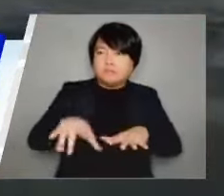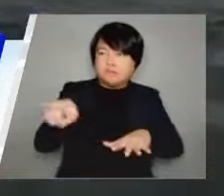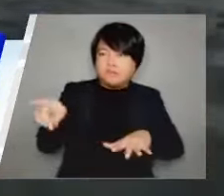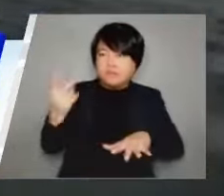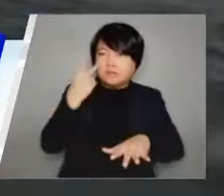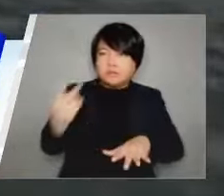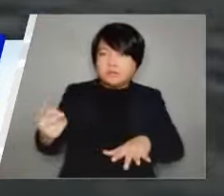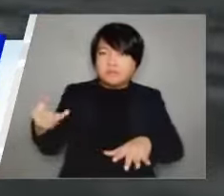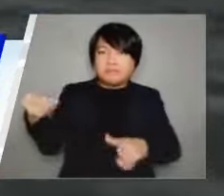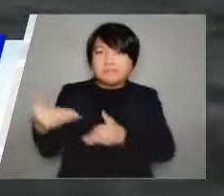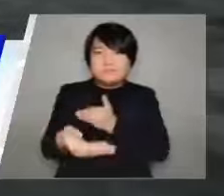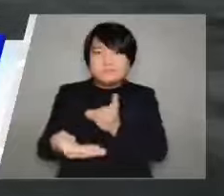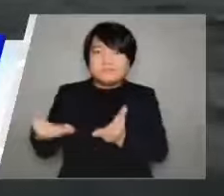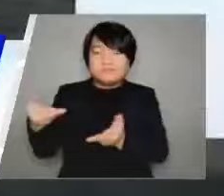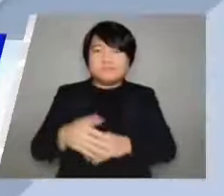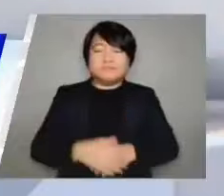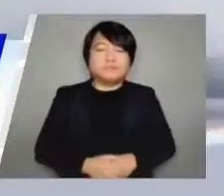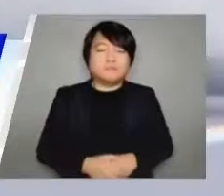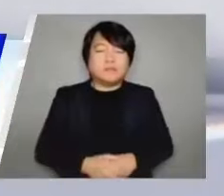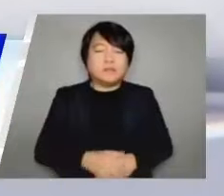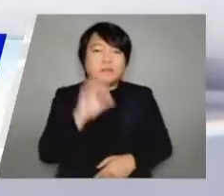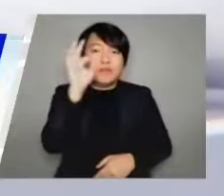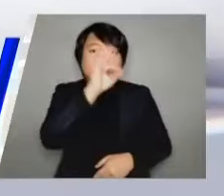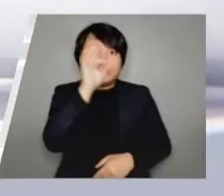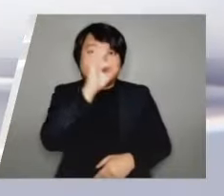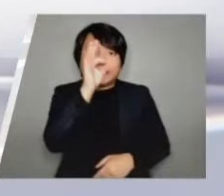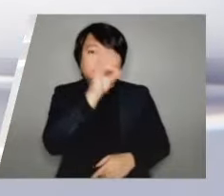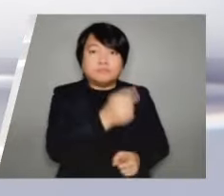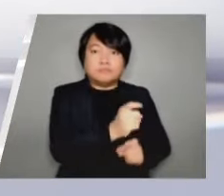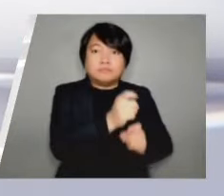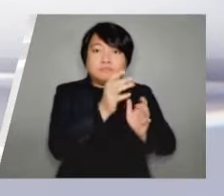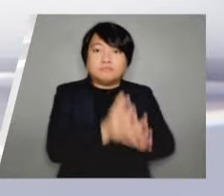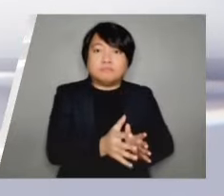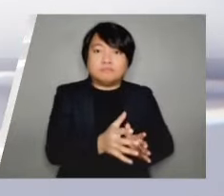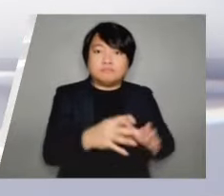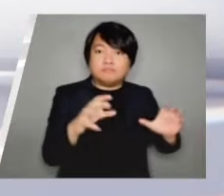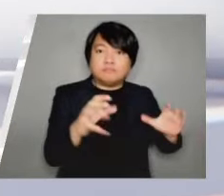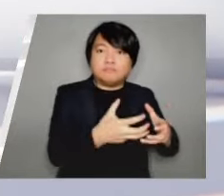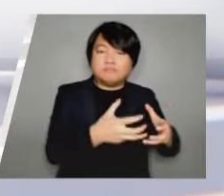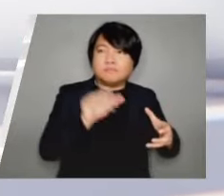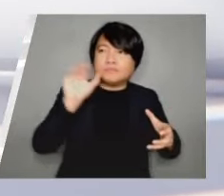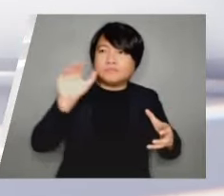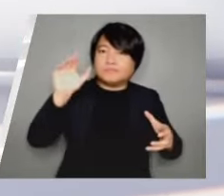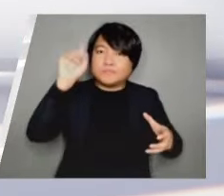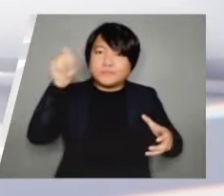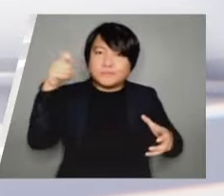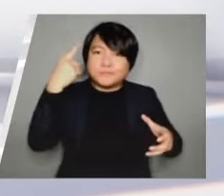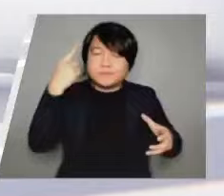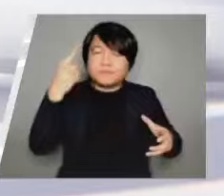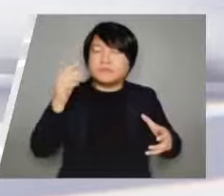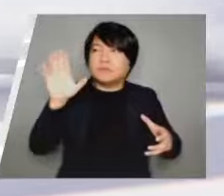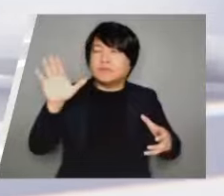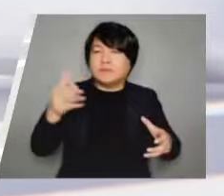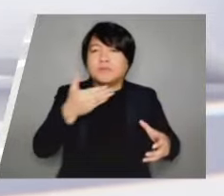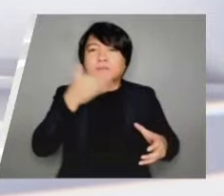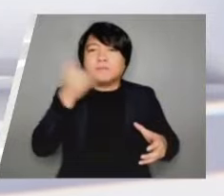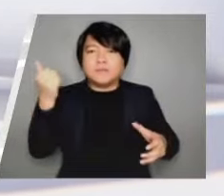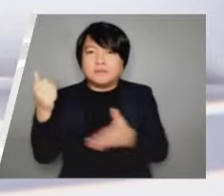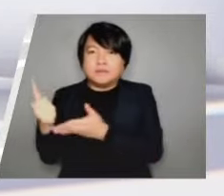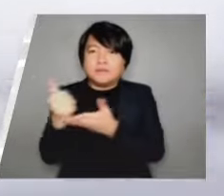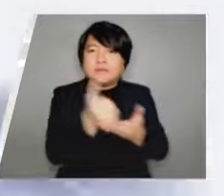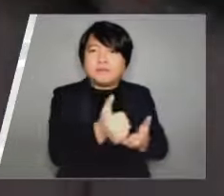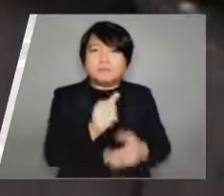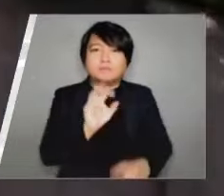mga Pilipinong mangingisda sa gobyerno. Bigyan nila ng pansin ang mga maliliit na mangingisda ng West Philippines na sana bigyan naman nila